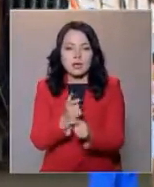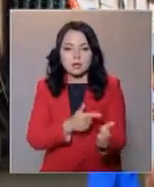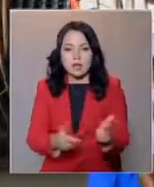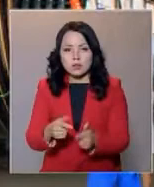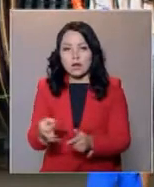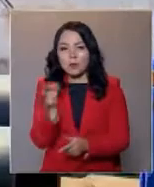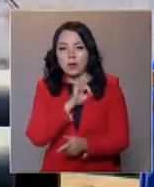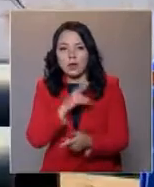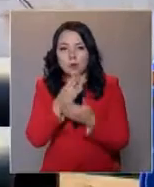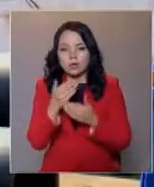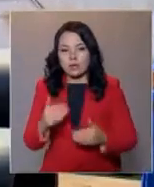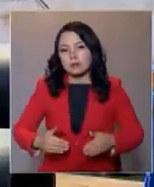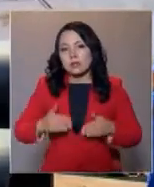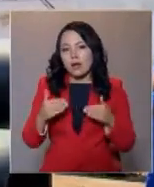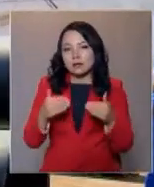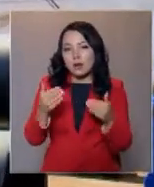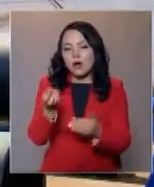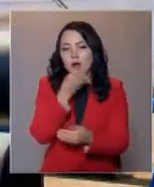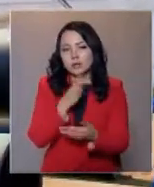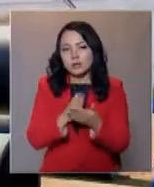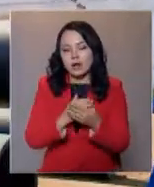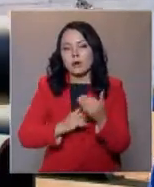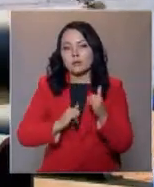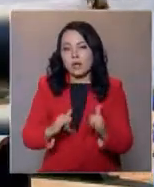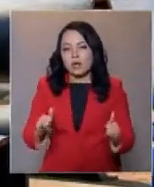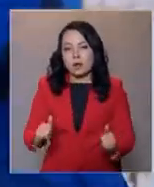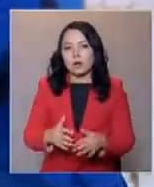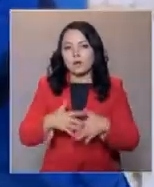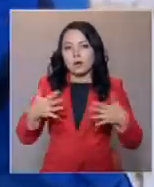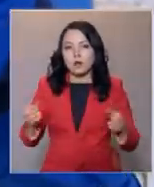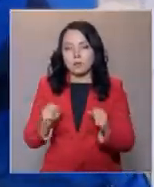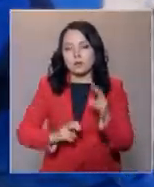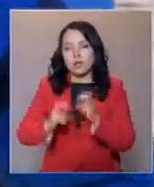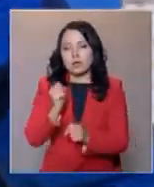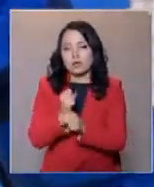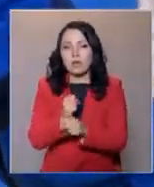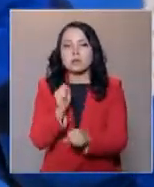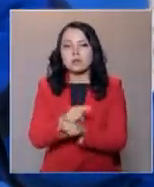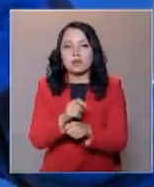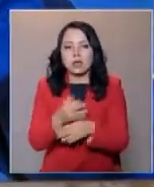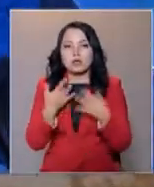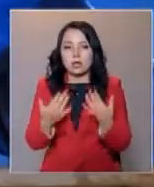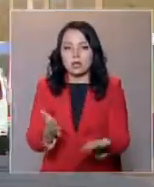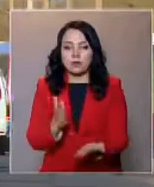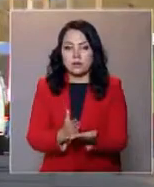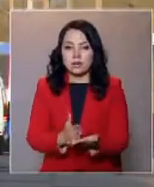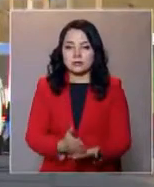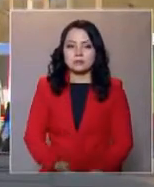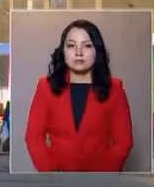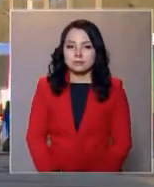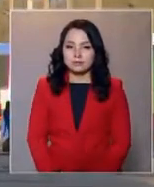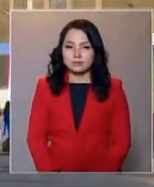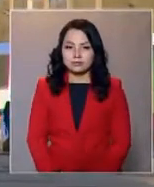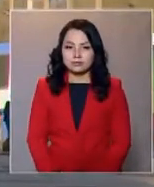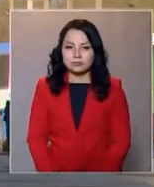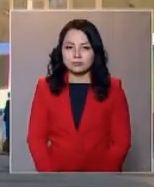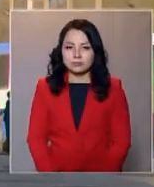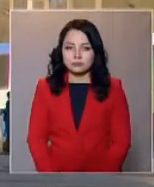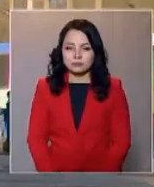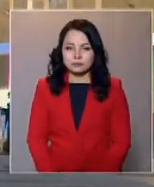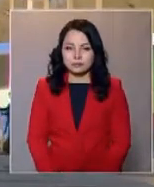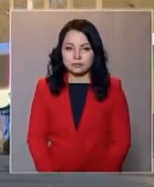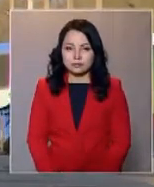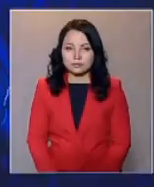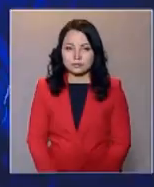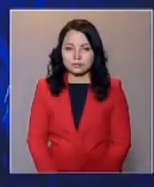получили хороший стимул и готовы увеличить производственные объемы. Потогоз Базарбаева, Руслан Газизов, Канат Махмутов, Уральск,